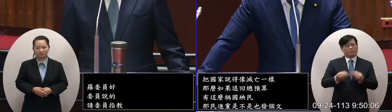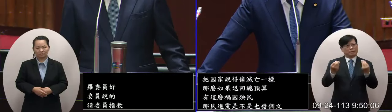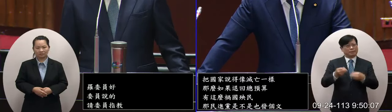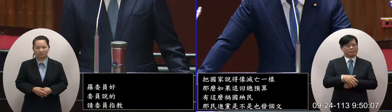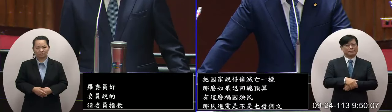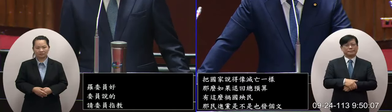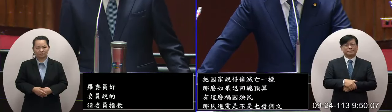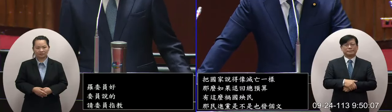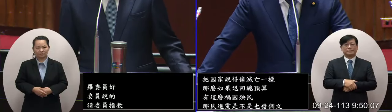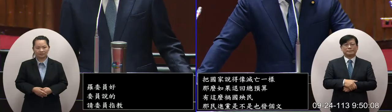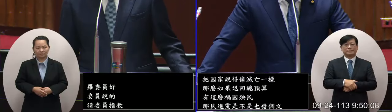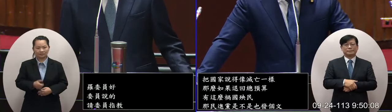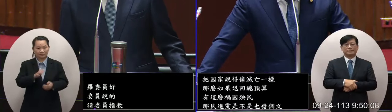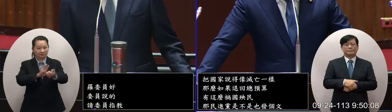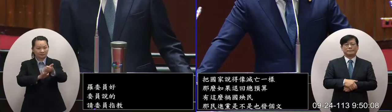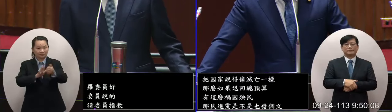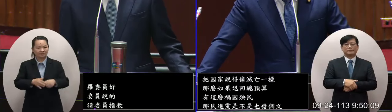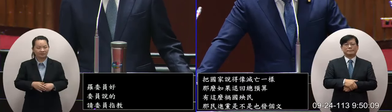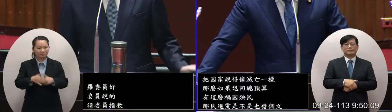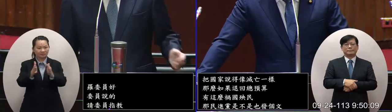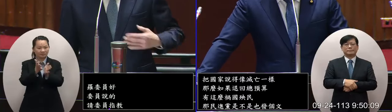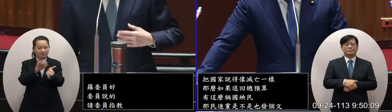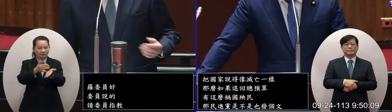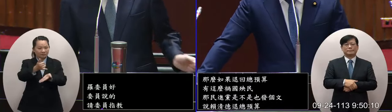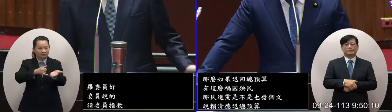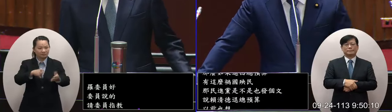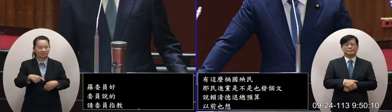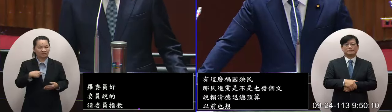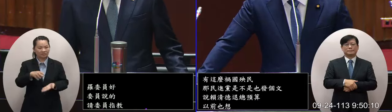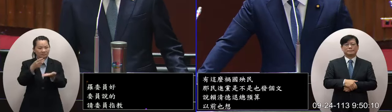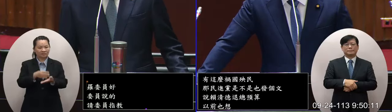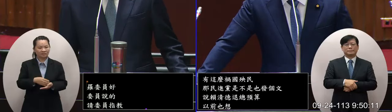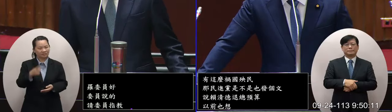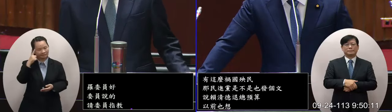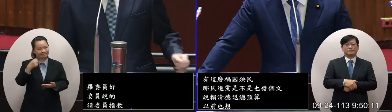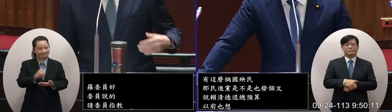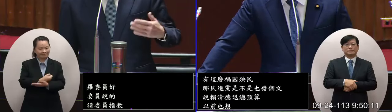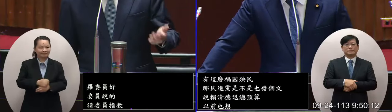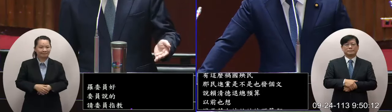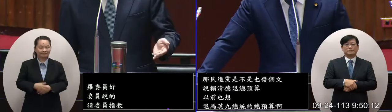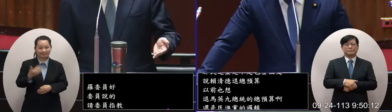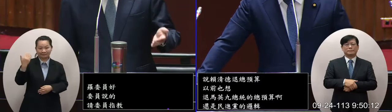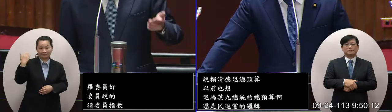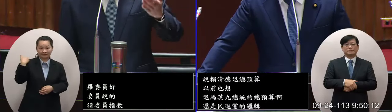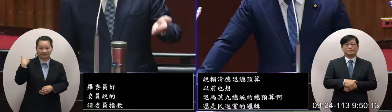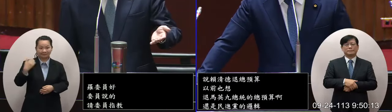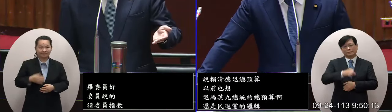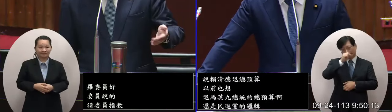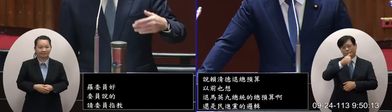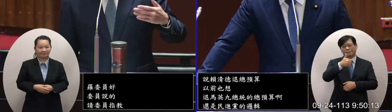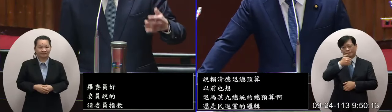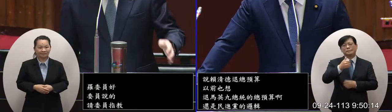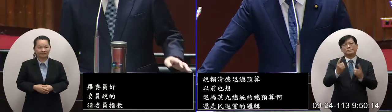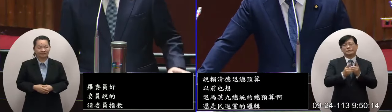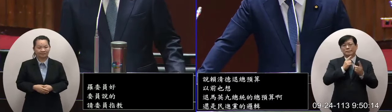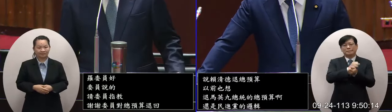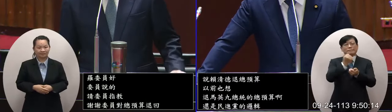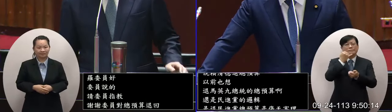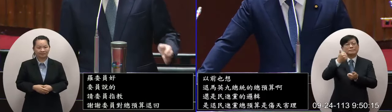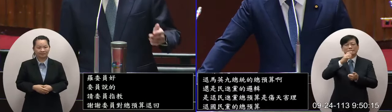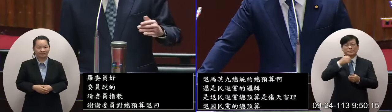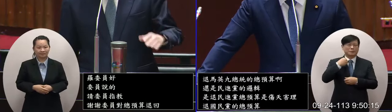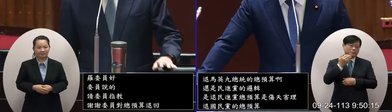长， 谢谢委员。对于总预算被退回，我只有两个字，感觉遗憾。啊，过去我觉得 好了，谢谢你对柯建铭